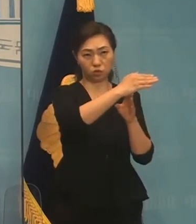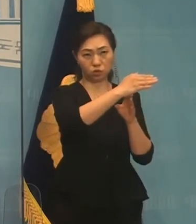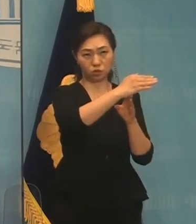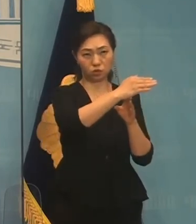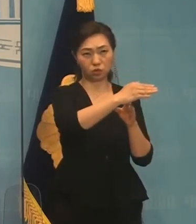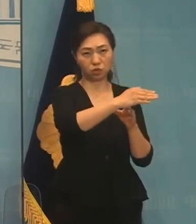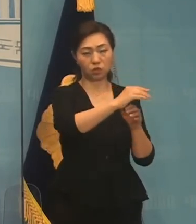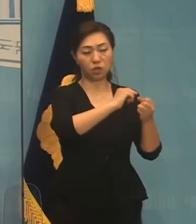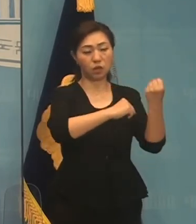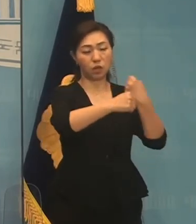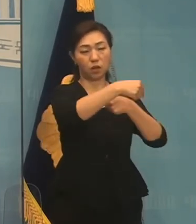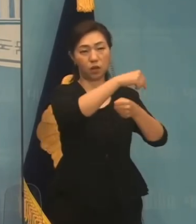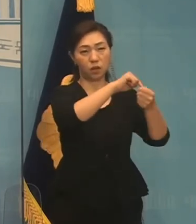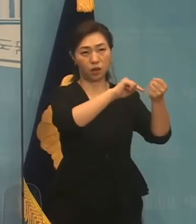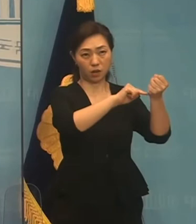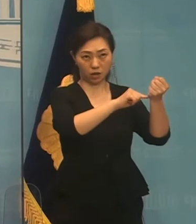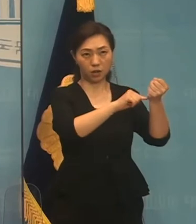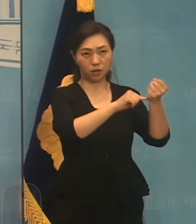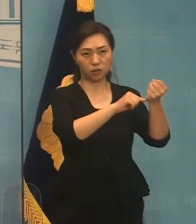핵을